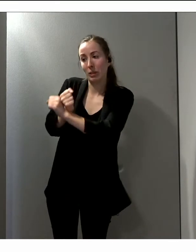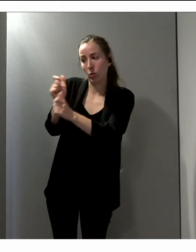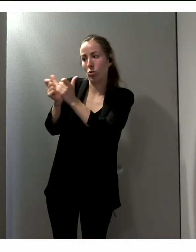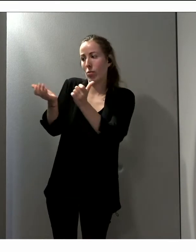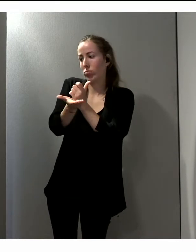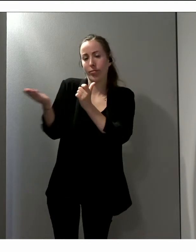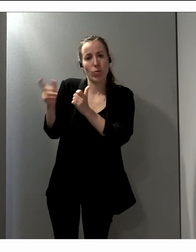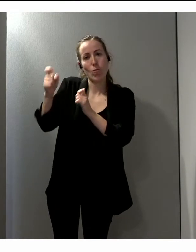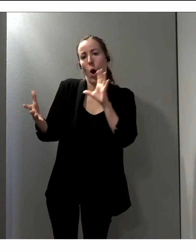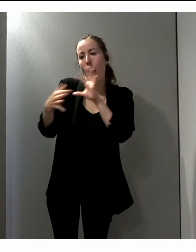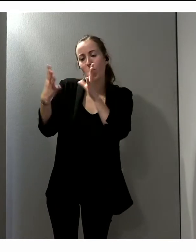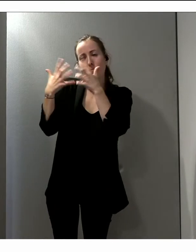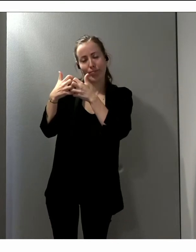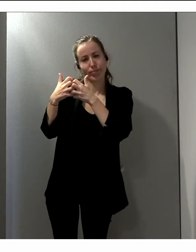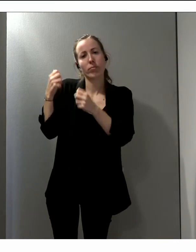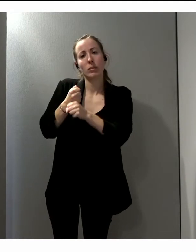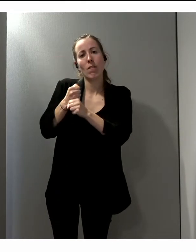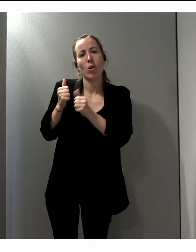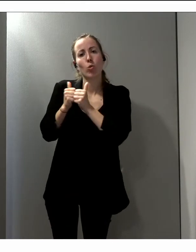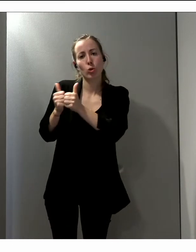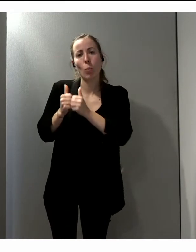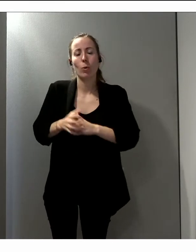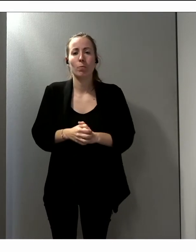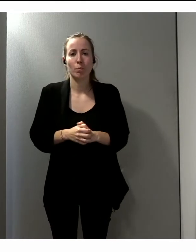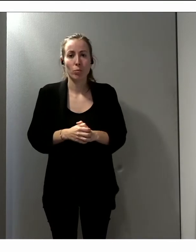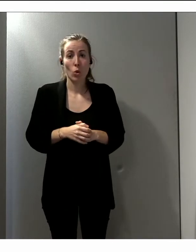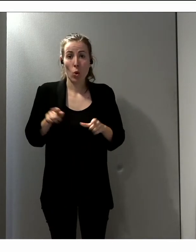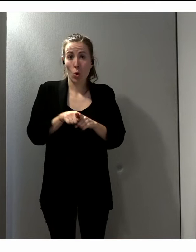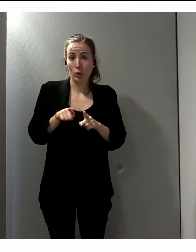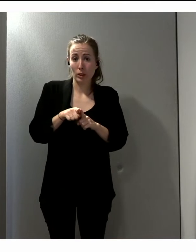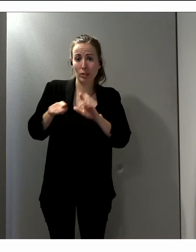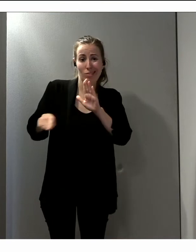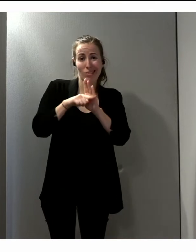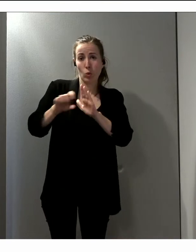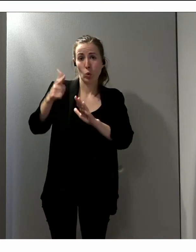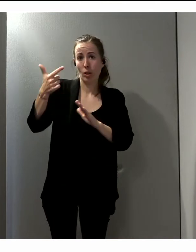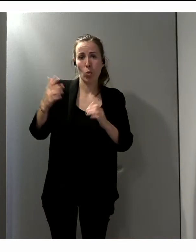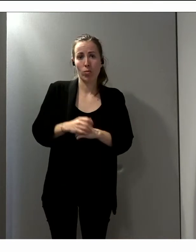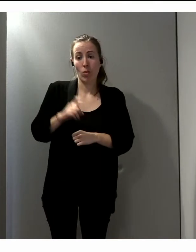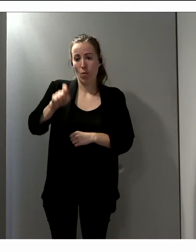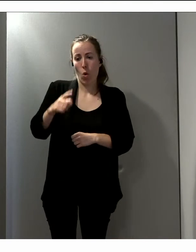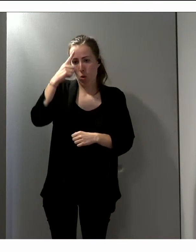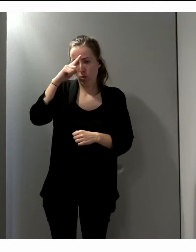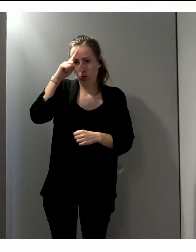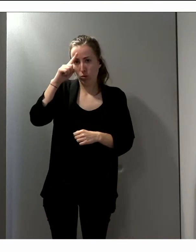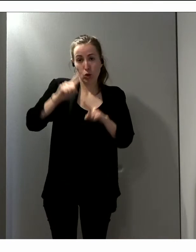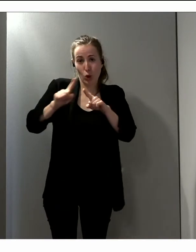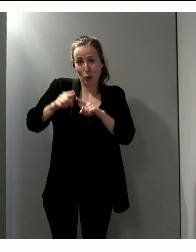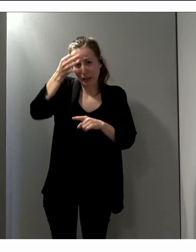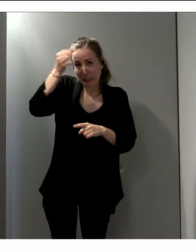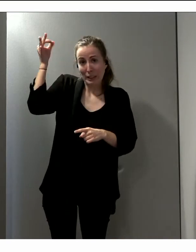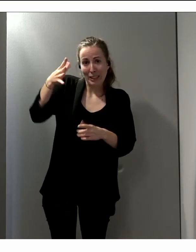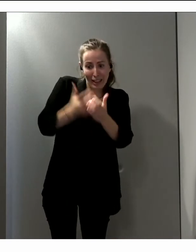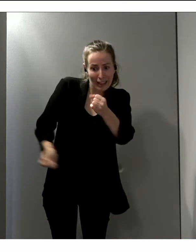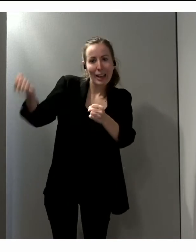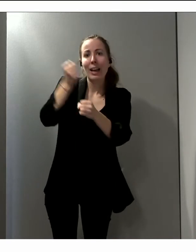y a une nécessité aussi d'imaginer des réponses, d'inventer des réponses, parce que c'est vrai que jusque-là, alors le